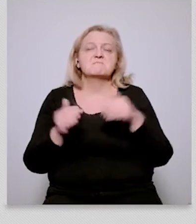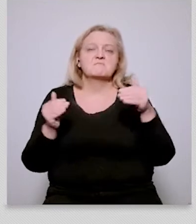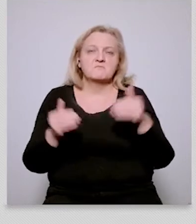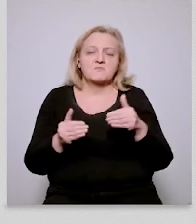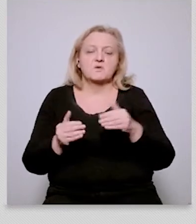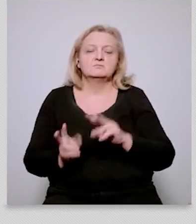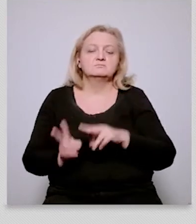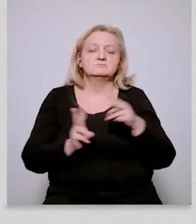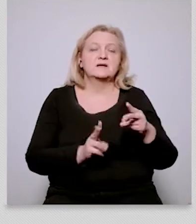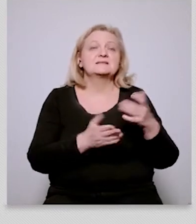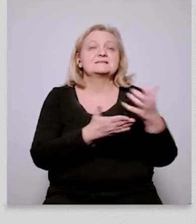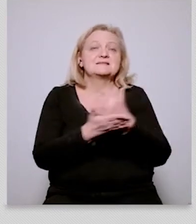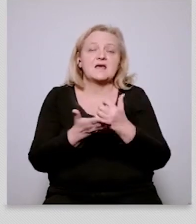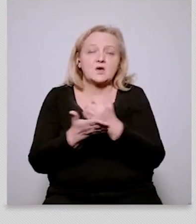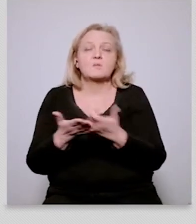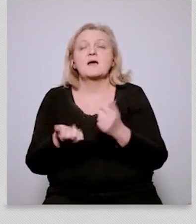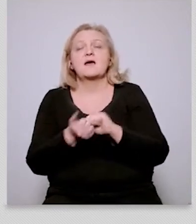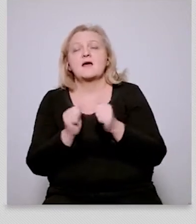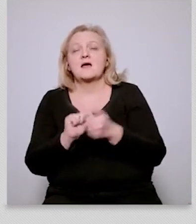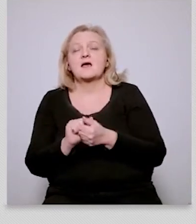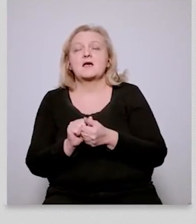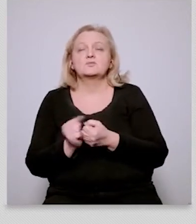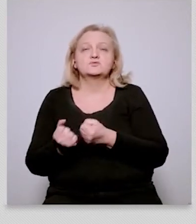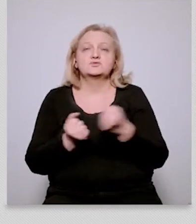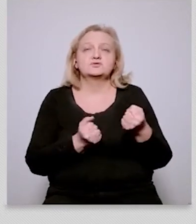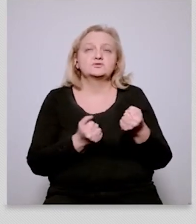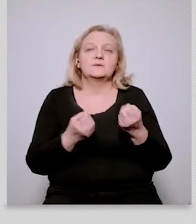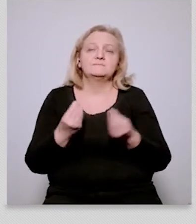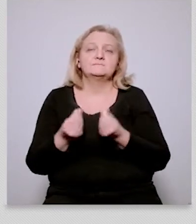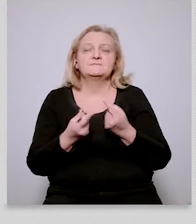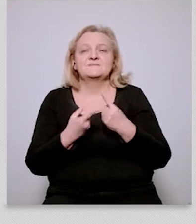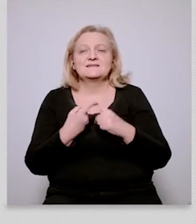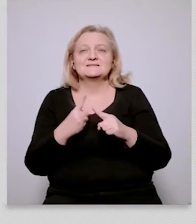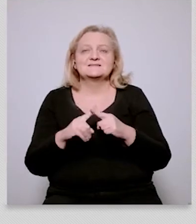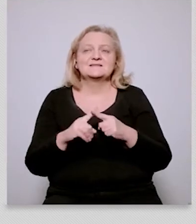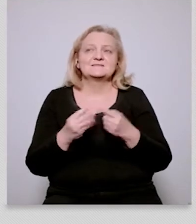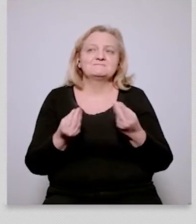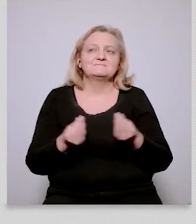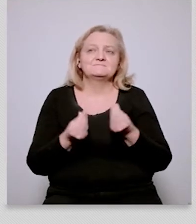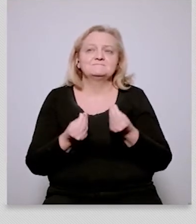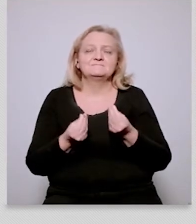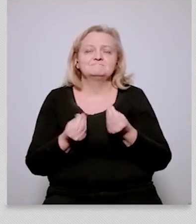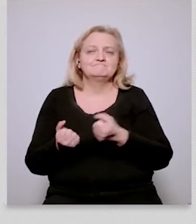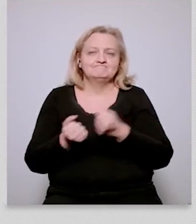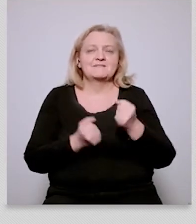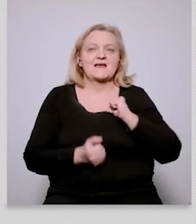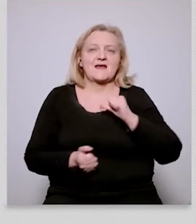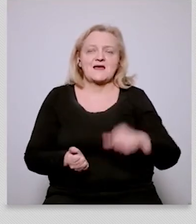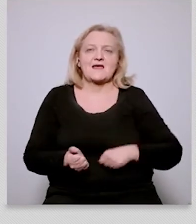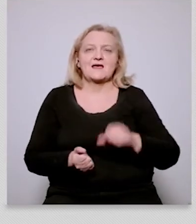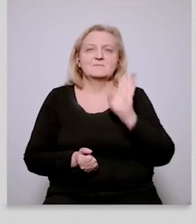zarobki, mogą podtrzymywać w pewnym sensie ustrój kapitalistyczny.